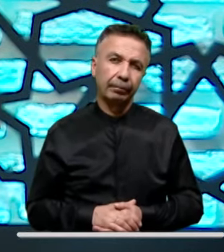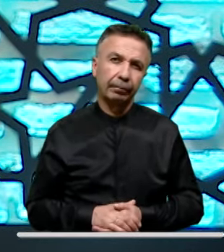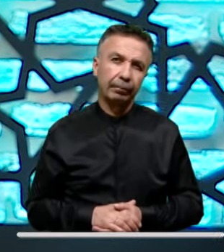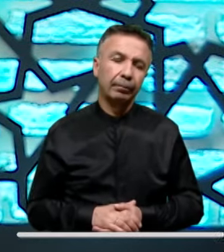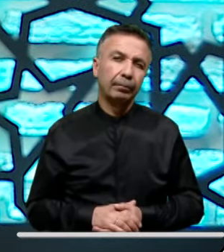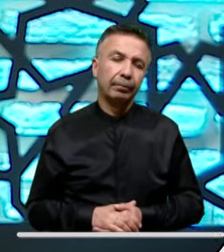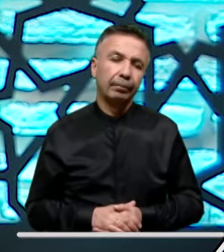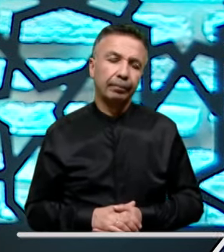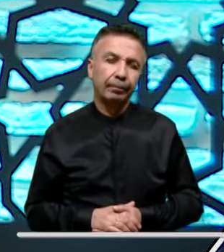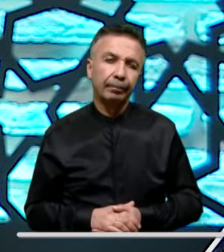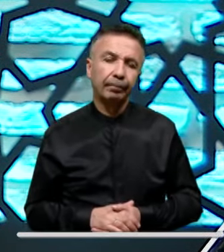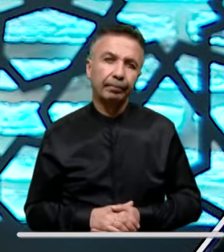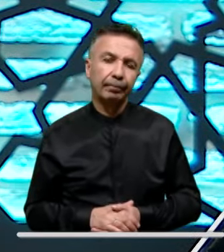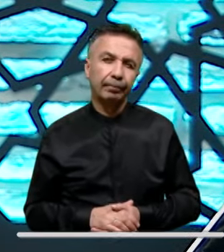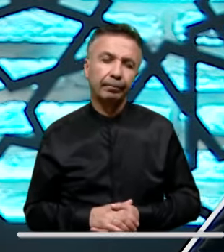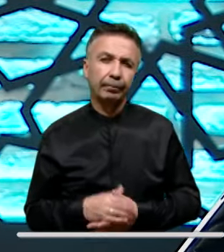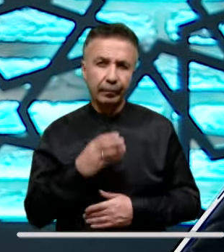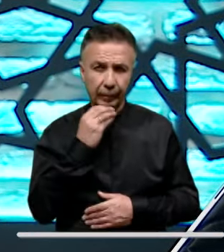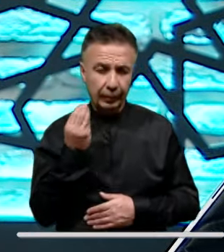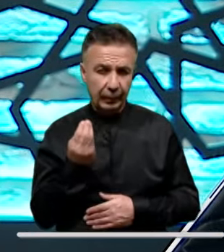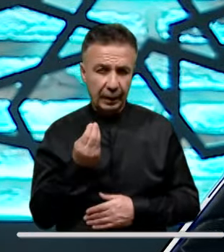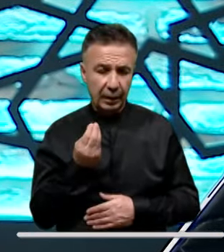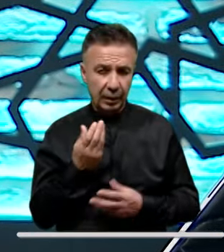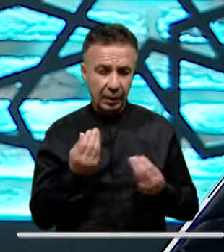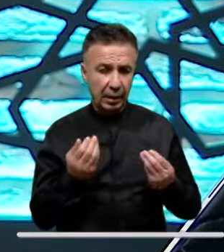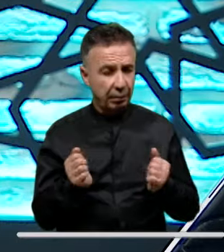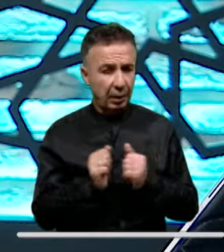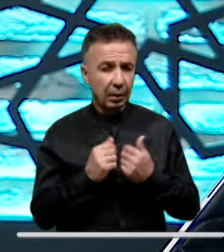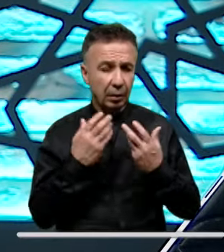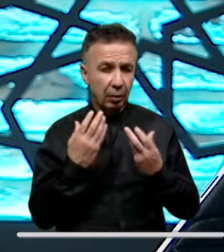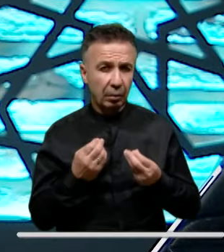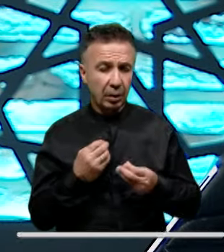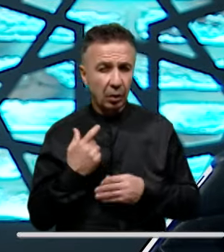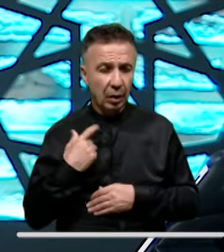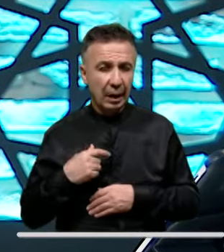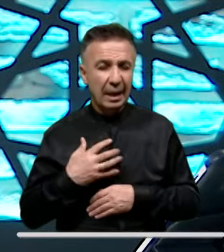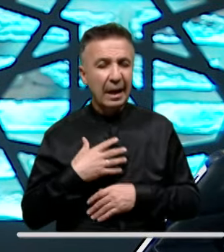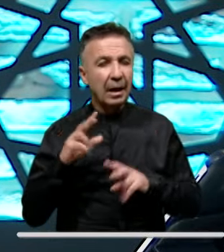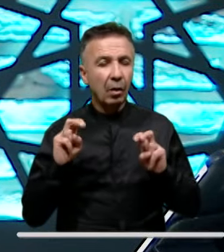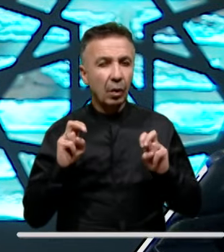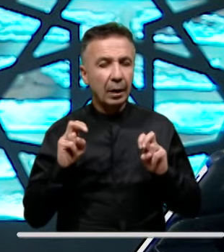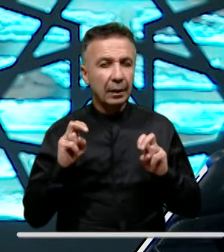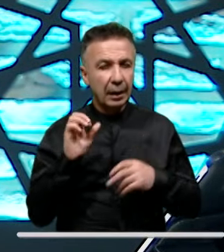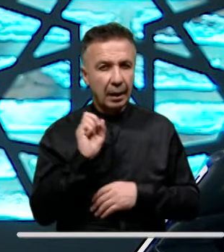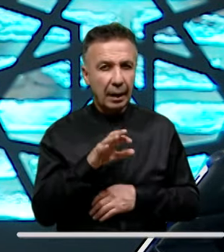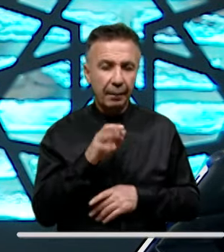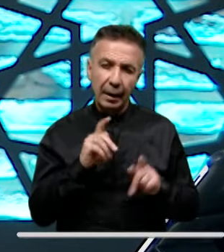Hayırlı akşamlar. Ne güzel genç arkadaşlarla birlikte olmak, onların özellikle dini anlamda onlara rehberlik ediyor olmak, tabii